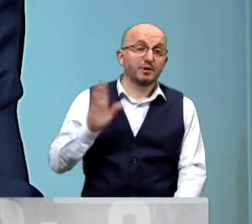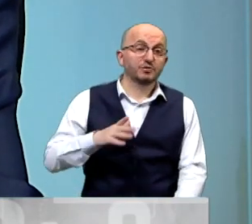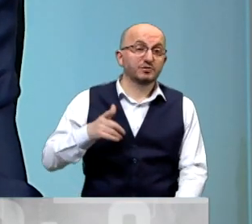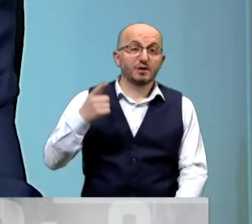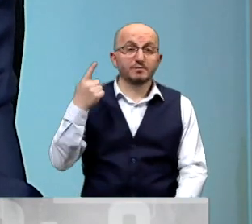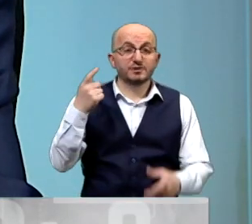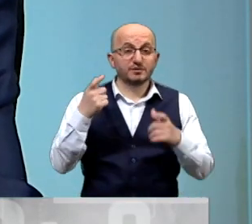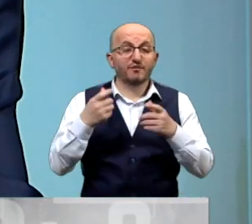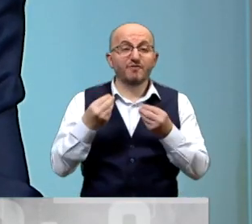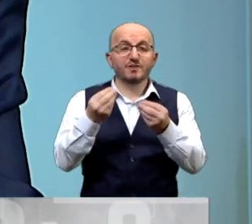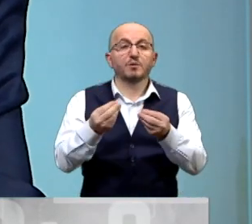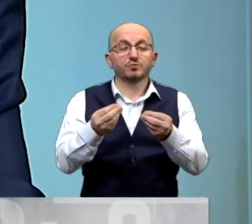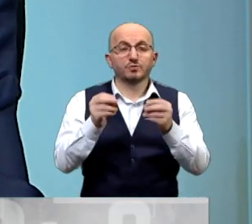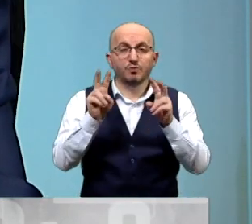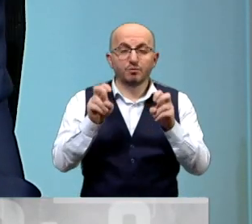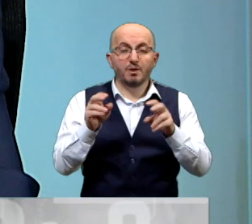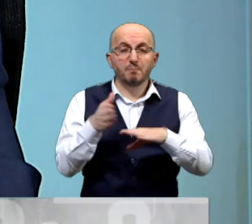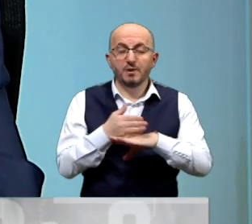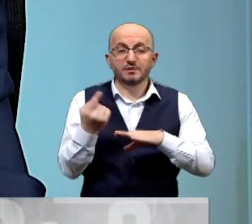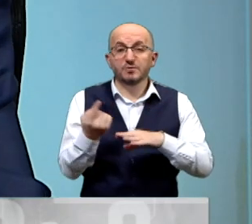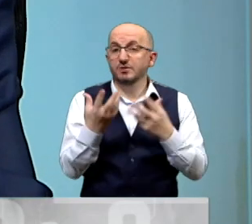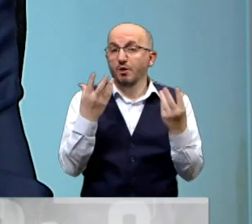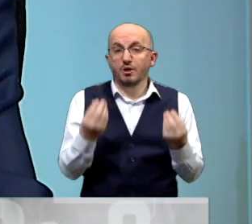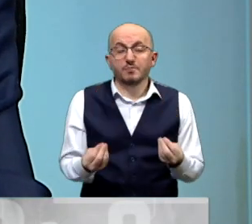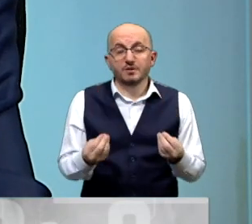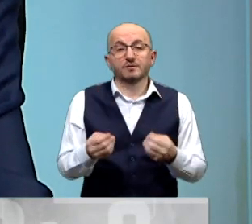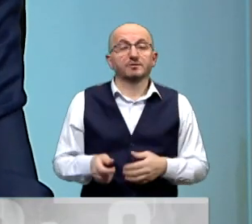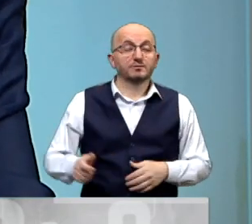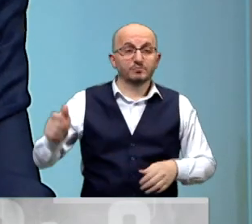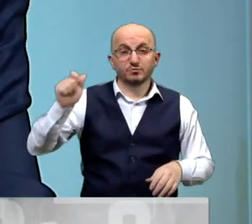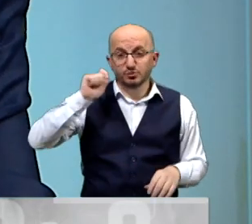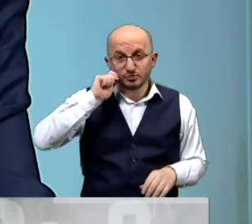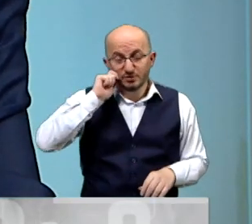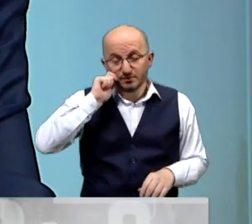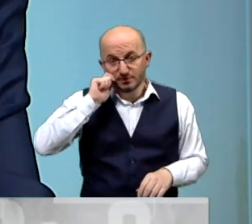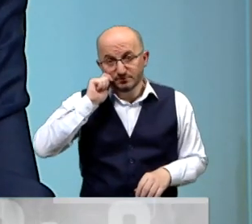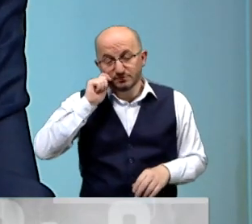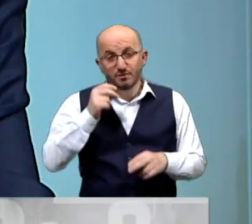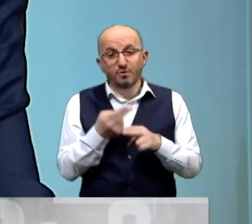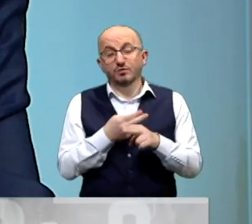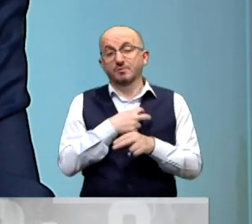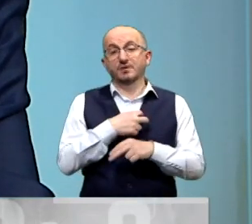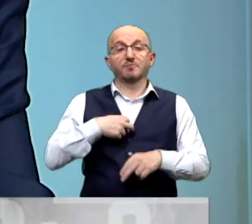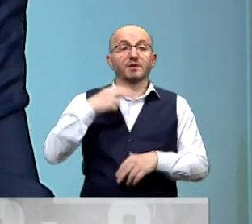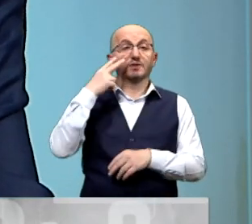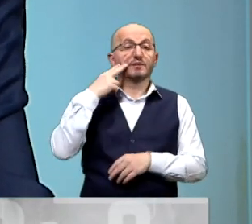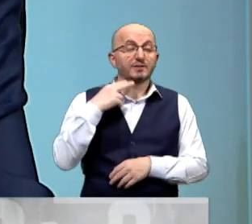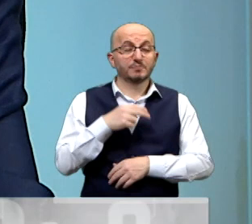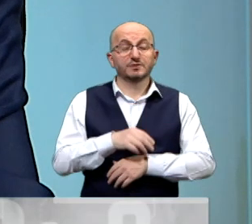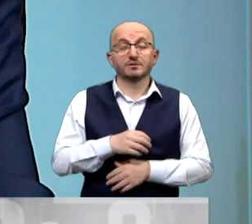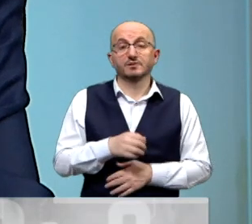üzere konulan bir maddi şey olabilir Müslüman örneği peygamberimizdir Peygamberimiz